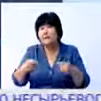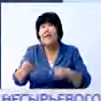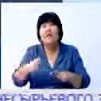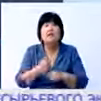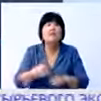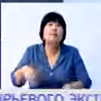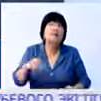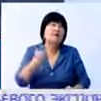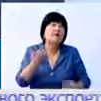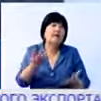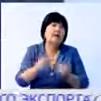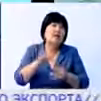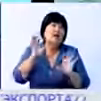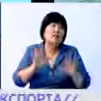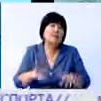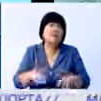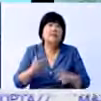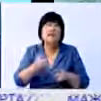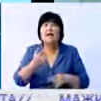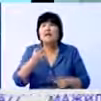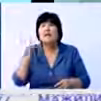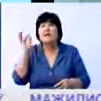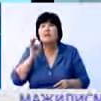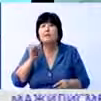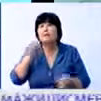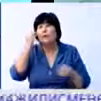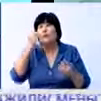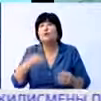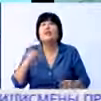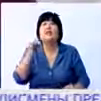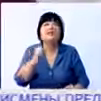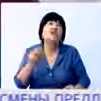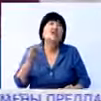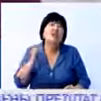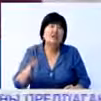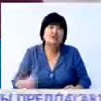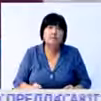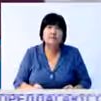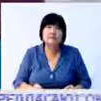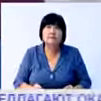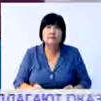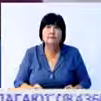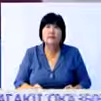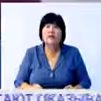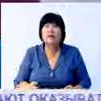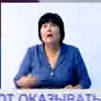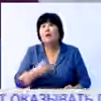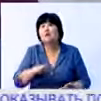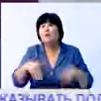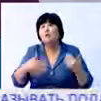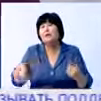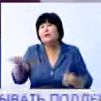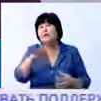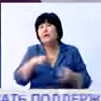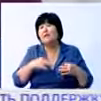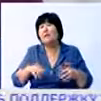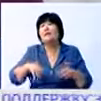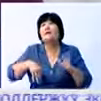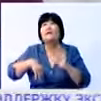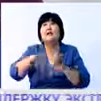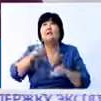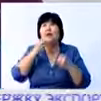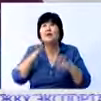области, в их числе председатель немецкого культурного центра Ирина Шек. Хочу всех поздравить с большим праздником, всего самого